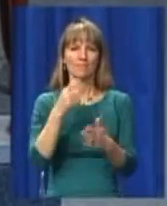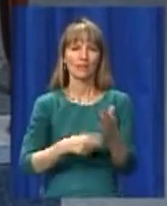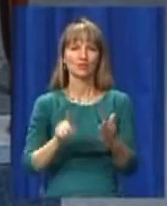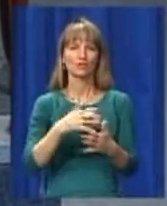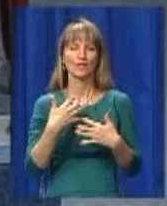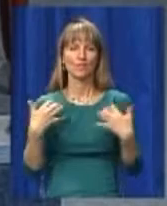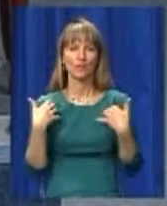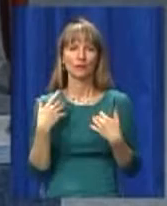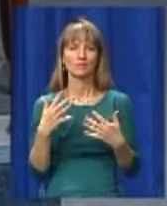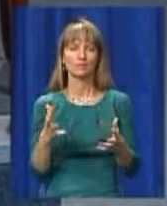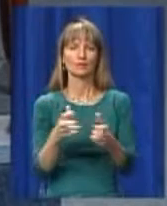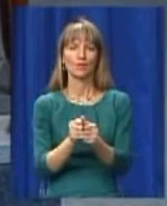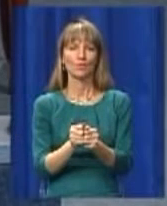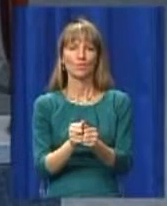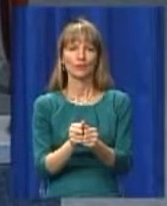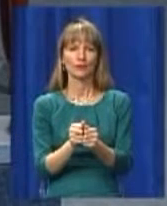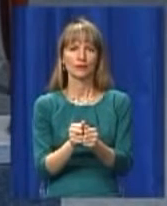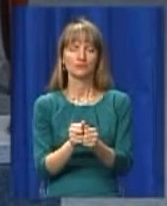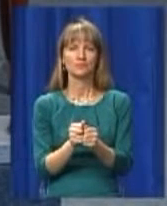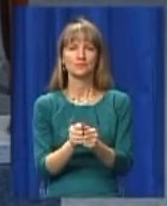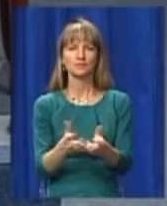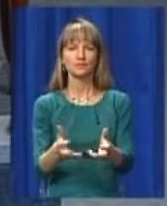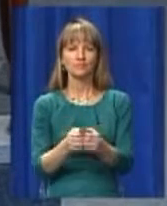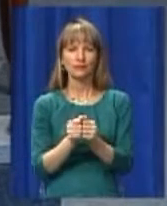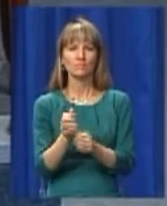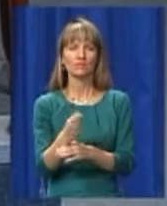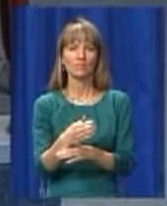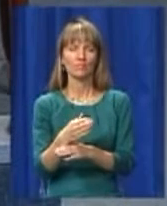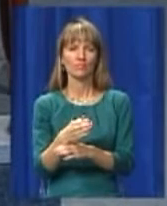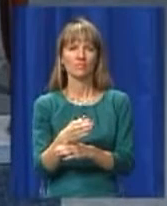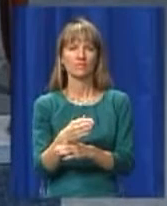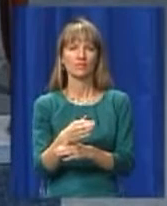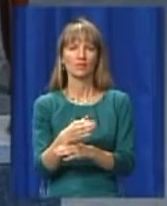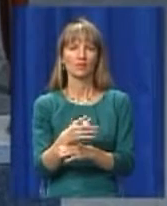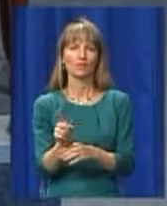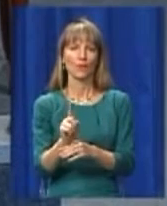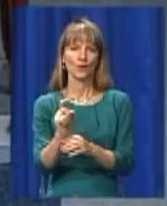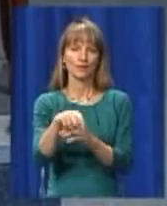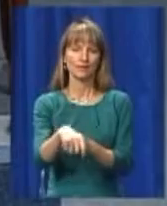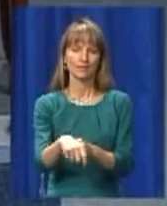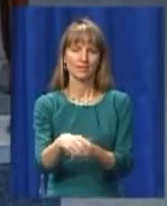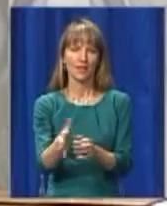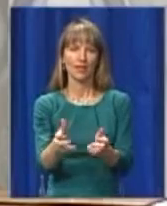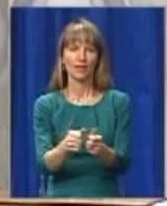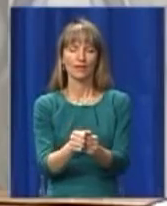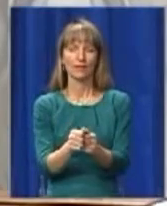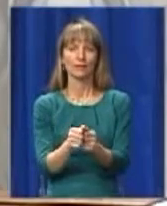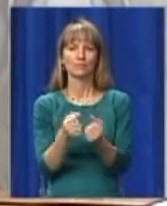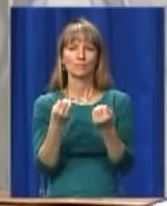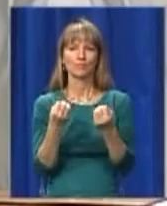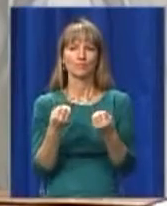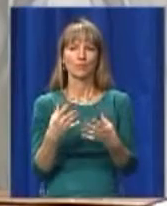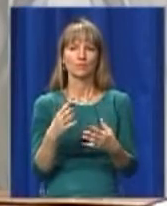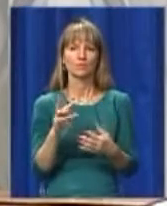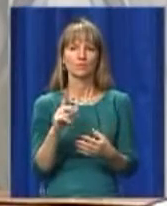тварини полюють на, і взагалі добувають рибу або якусь там продуктів саме таким методом, мне кажется, на хвоста. Проще было бы просто,